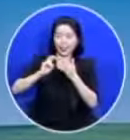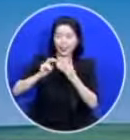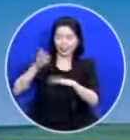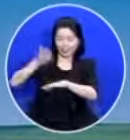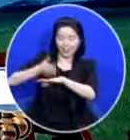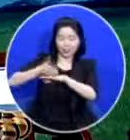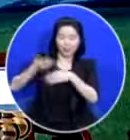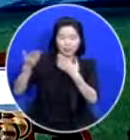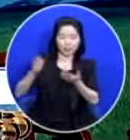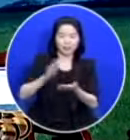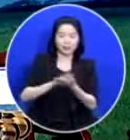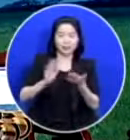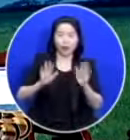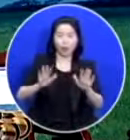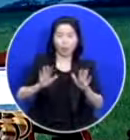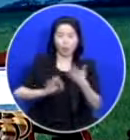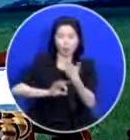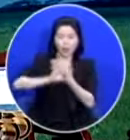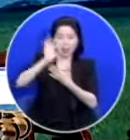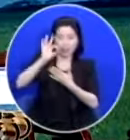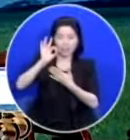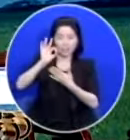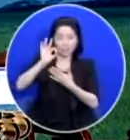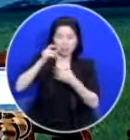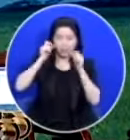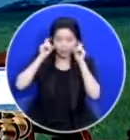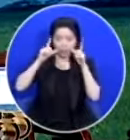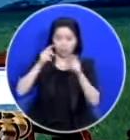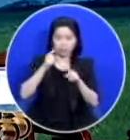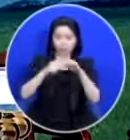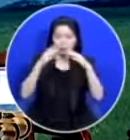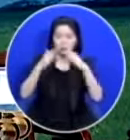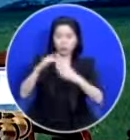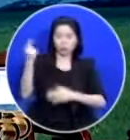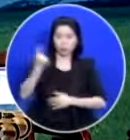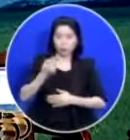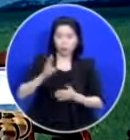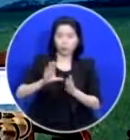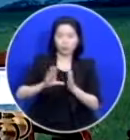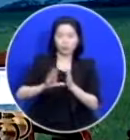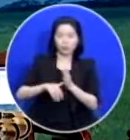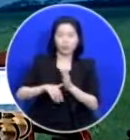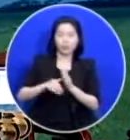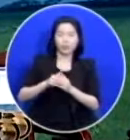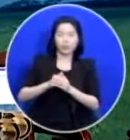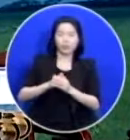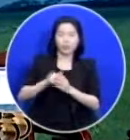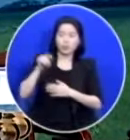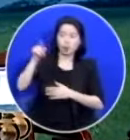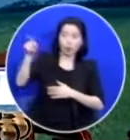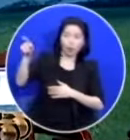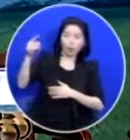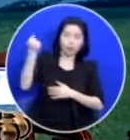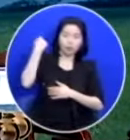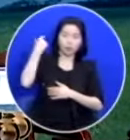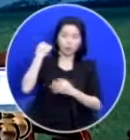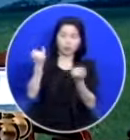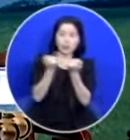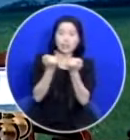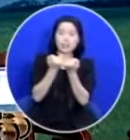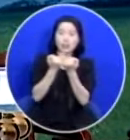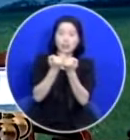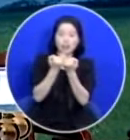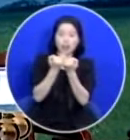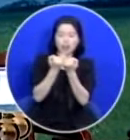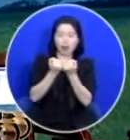아 오늘 아침에 일어나서 교회를 오려고 하는데 아 갑자기 저 멀리 집에서 막 여자 비명 소리가 나더라고요